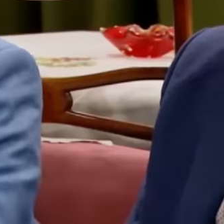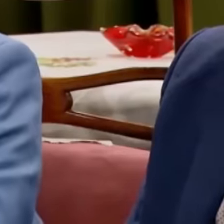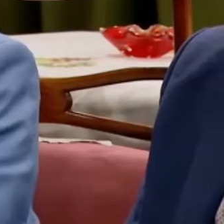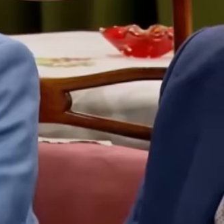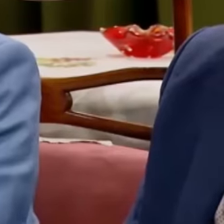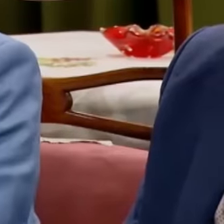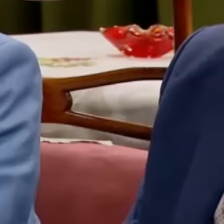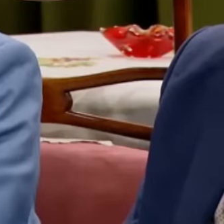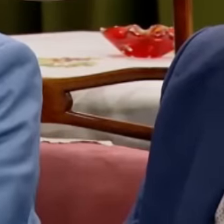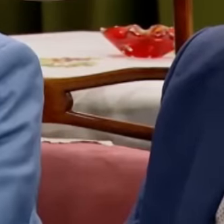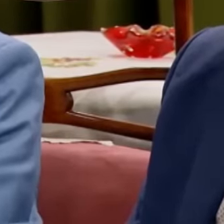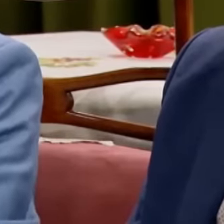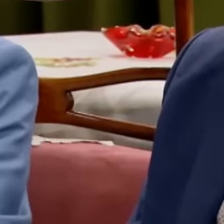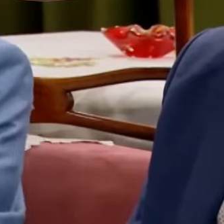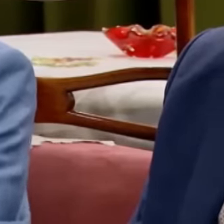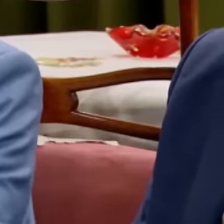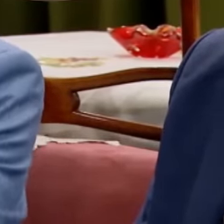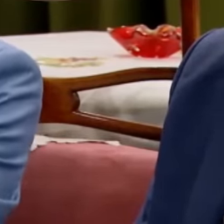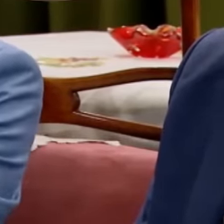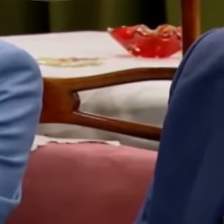hiçbir şey anlamadım.